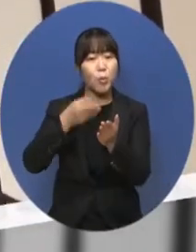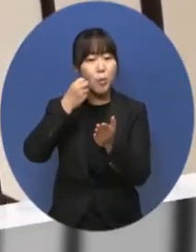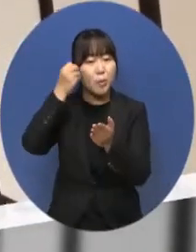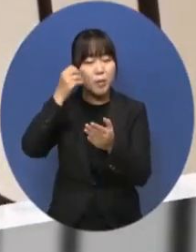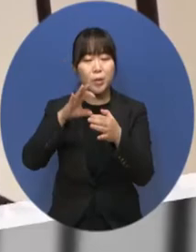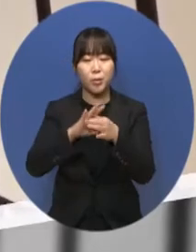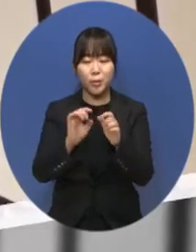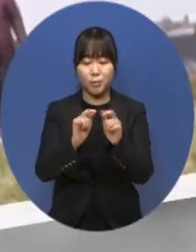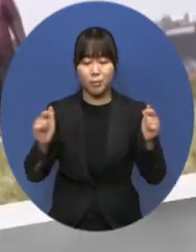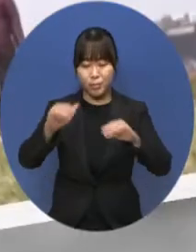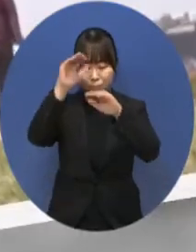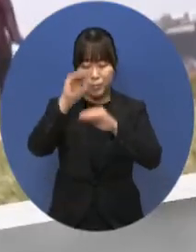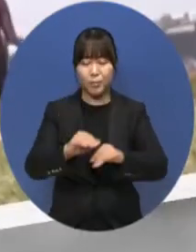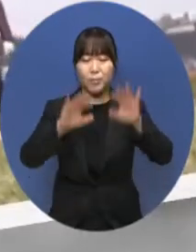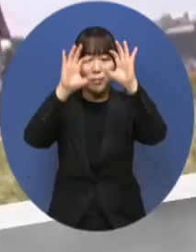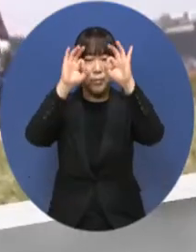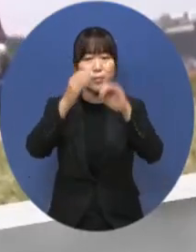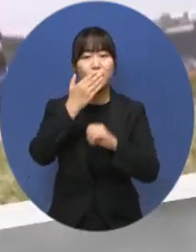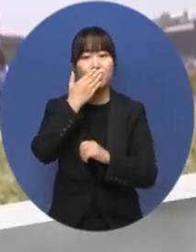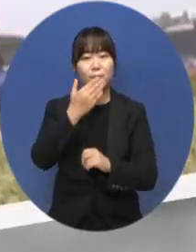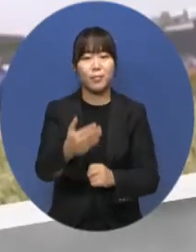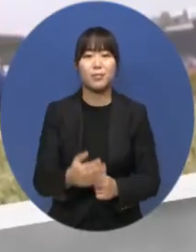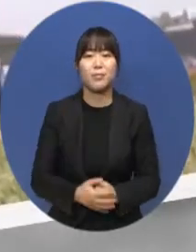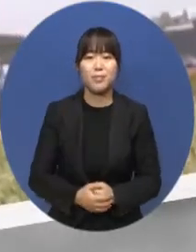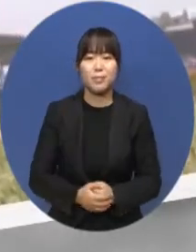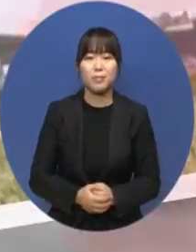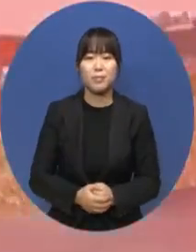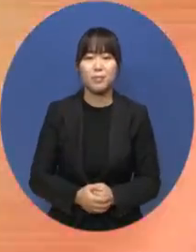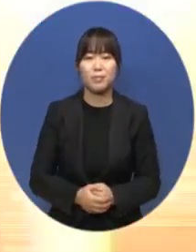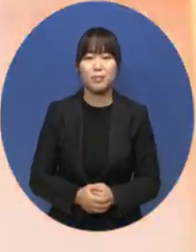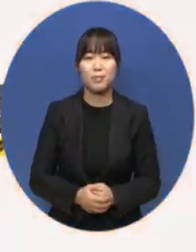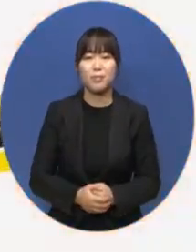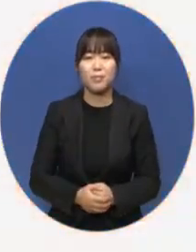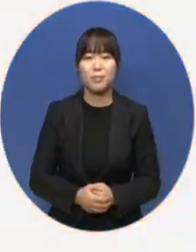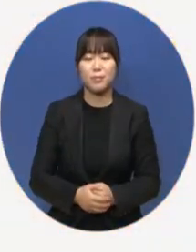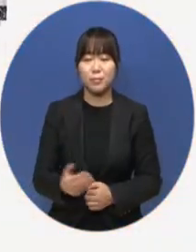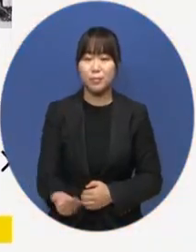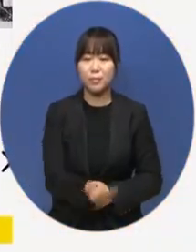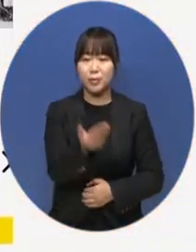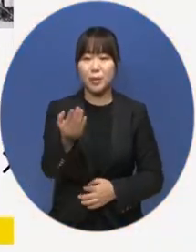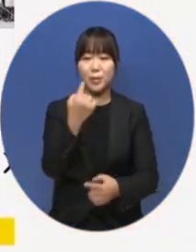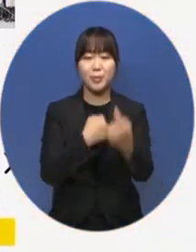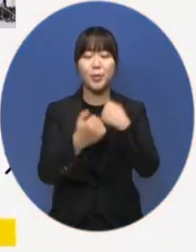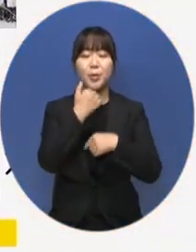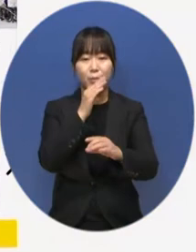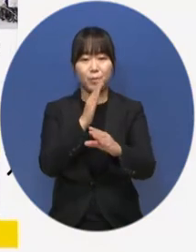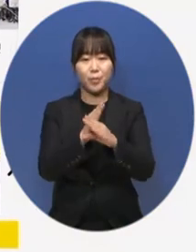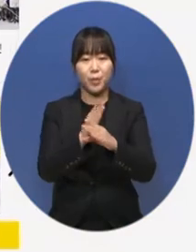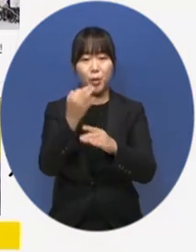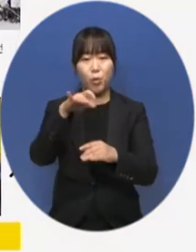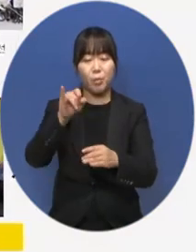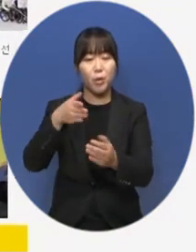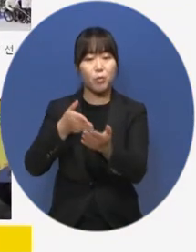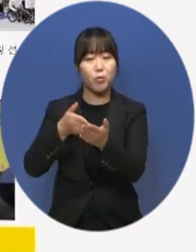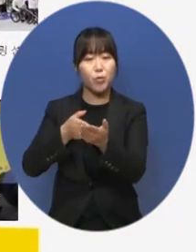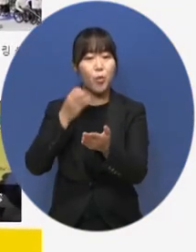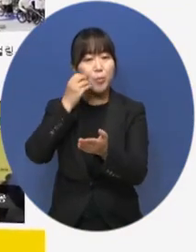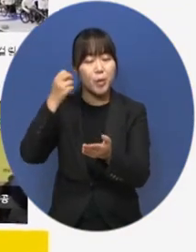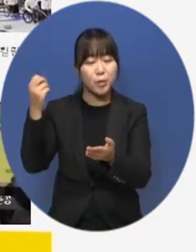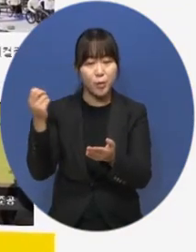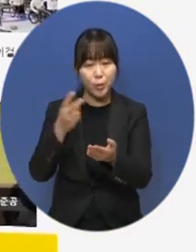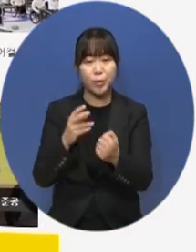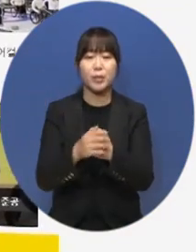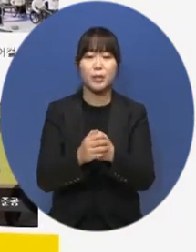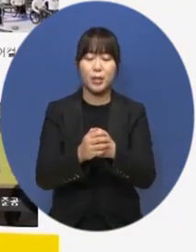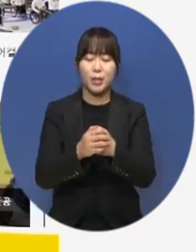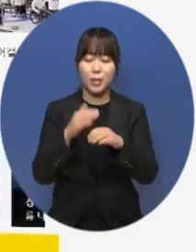웰페어뉴스 홈페이지를 통해 보다 다양한 소식을 접할 수 있습니다. 시청자 여러분의 제보를 기다립니다. 웰페어뉴스